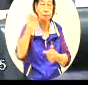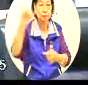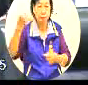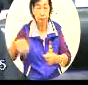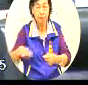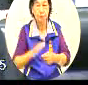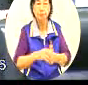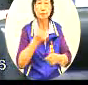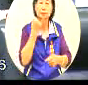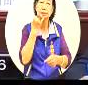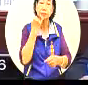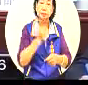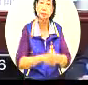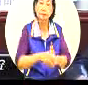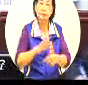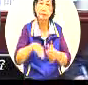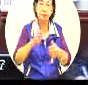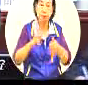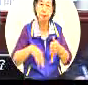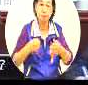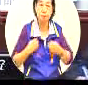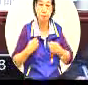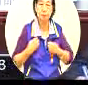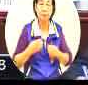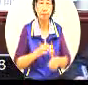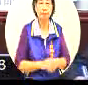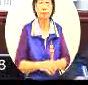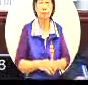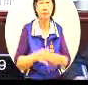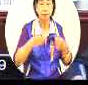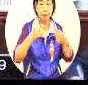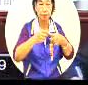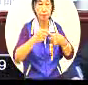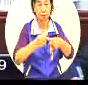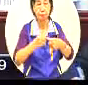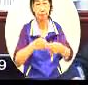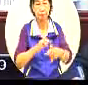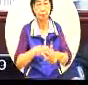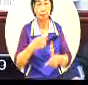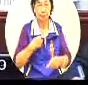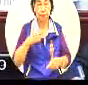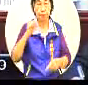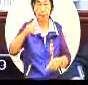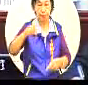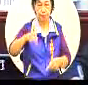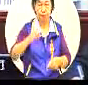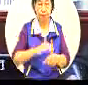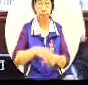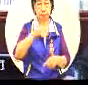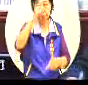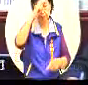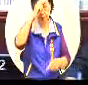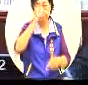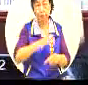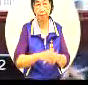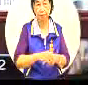向给我们承诺。 好，谢谢陈议员。基本上第一个我同意，我也希望应该到时候，我们现在这